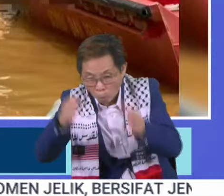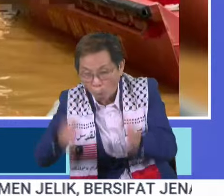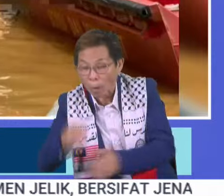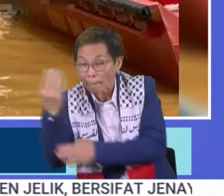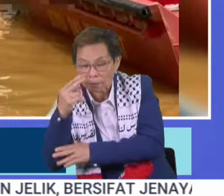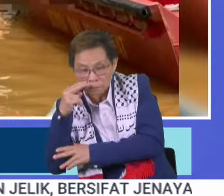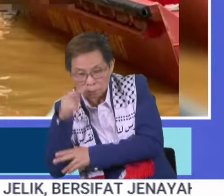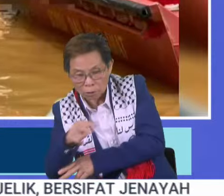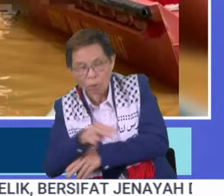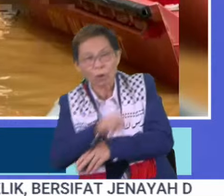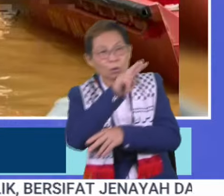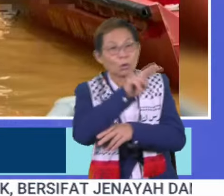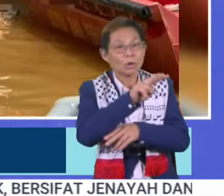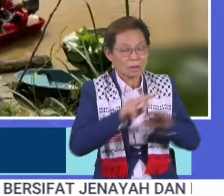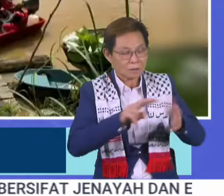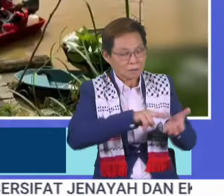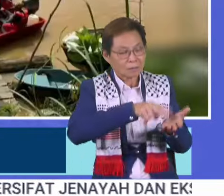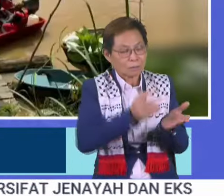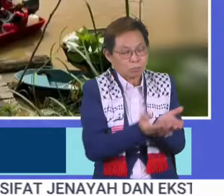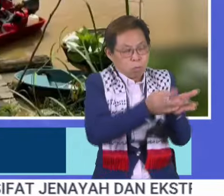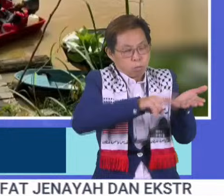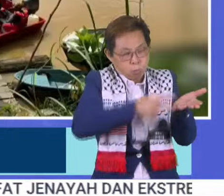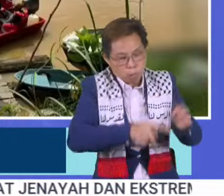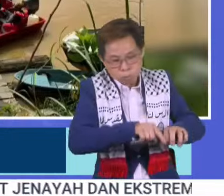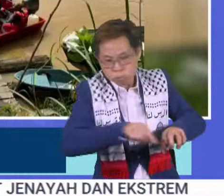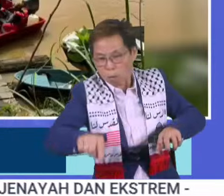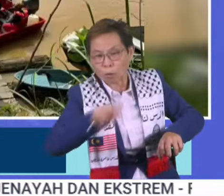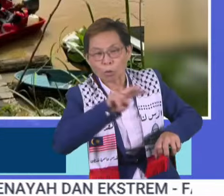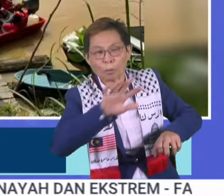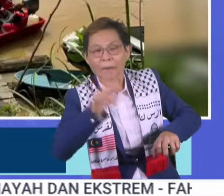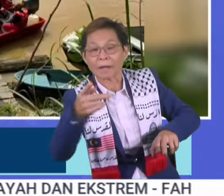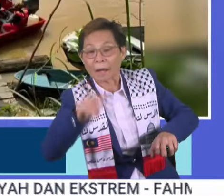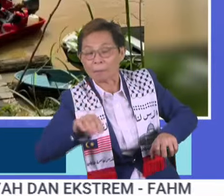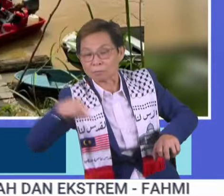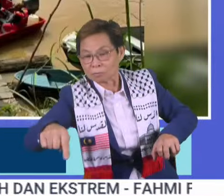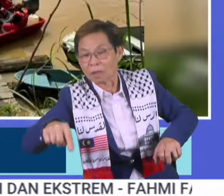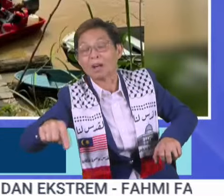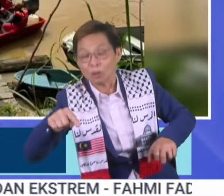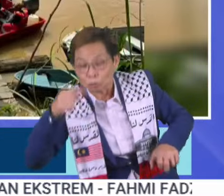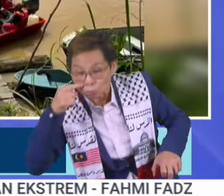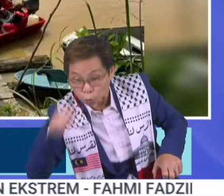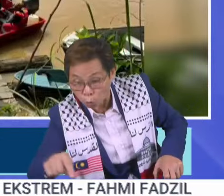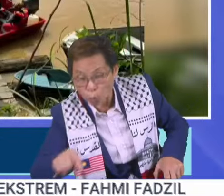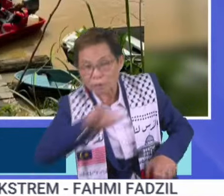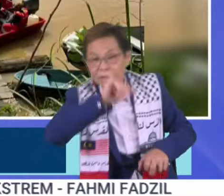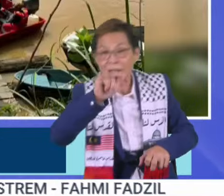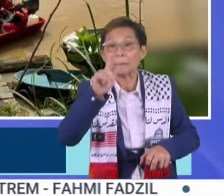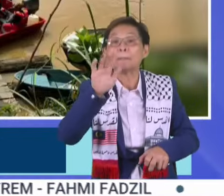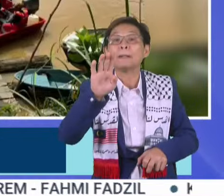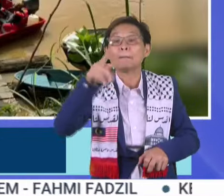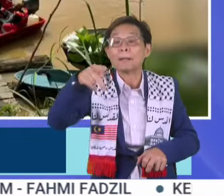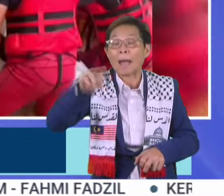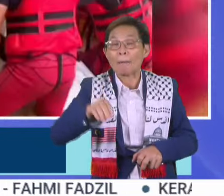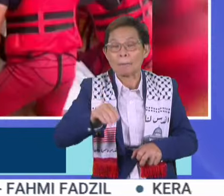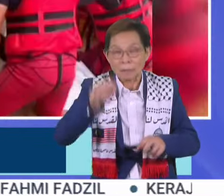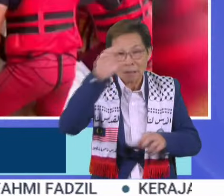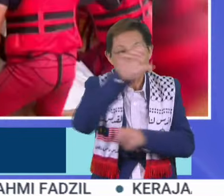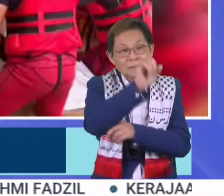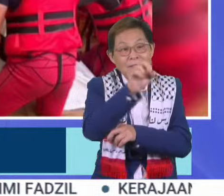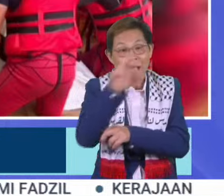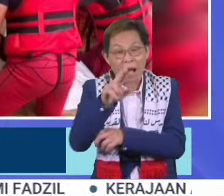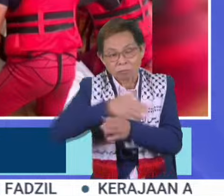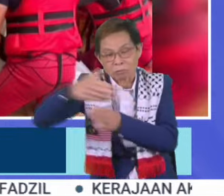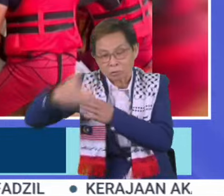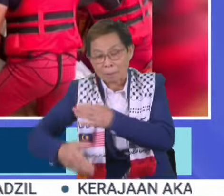awam kira-kira 25 km dari lokasi dilaporkan terjatuh. Pegawai Perhubungan Awam JBPM Pahang berkata operasi mencari dan